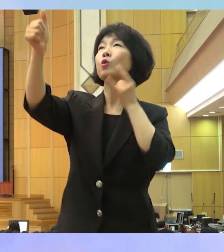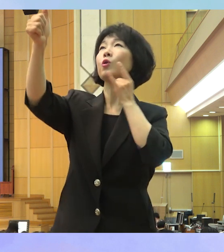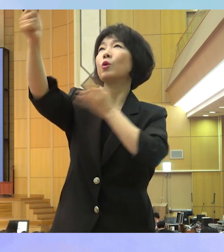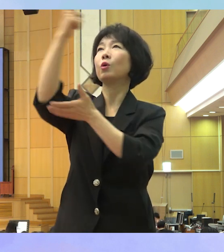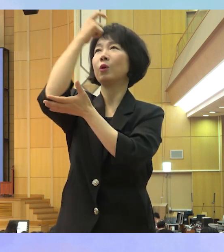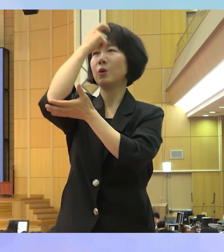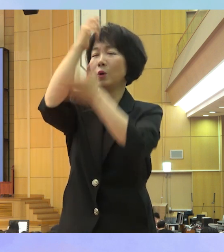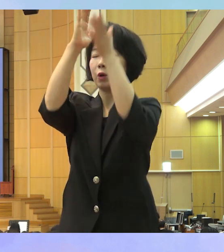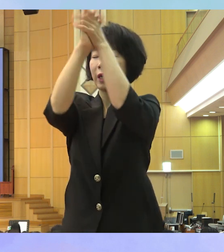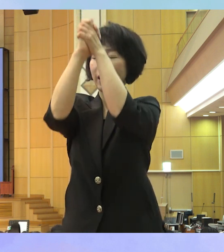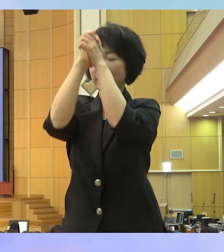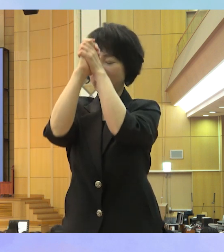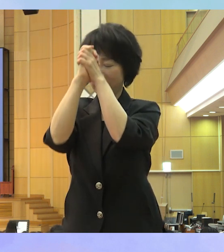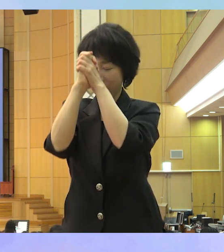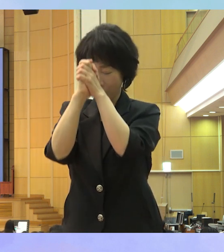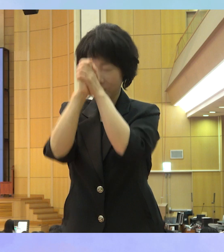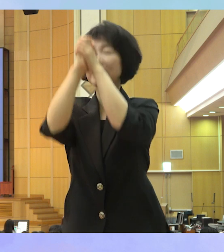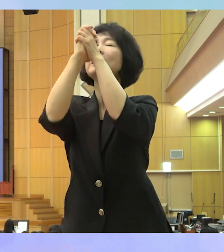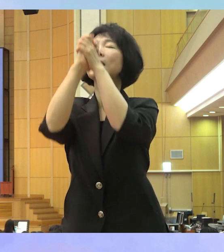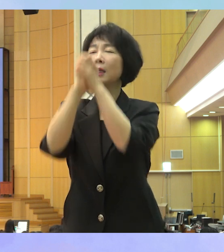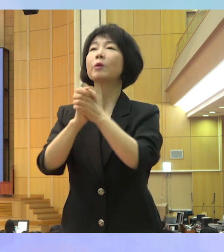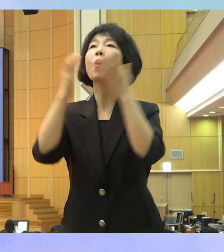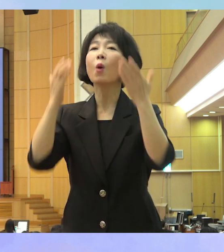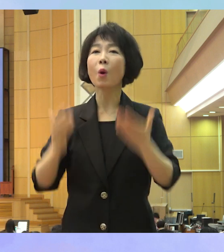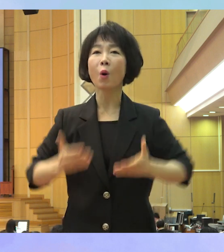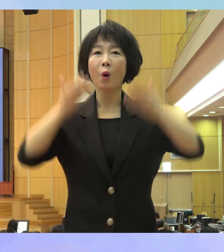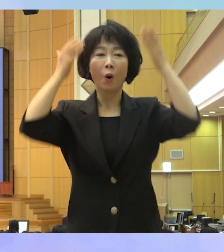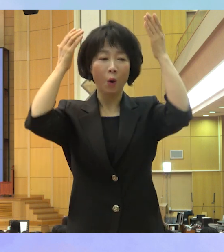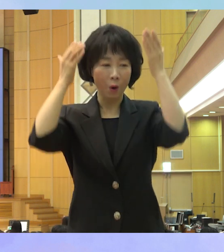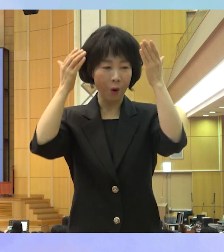어머니는 주께 기도드리고